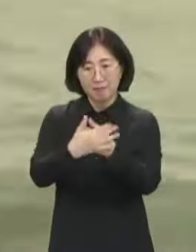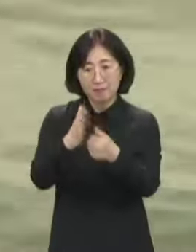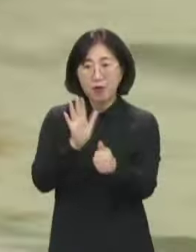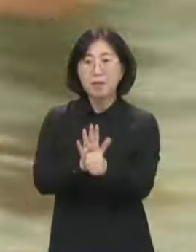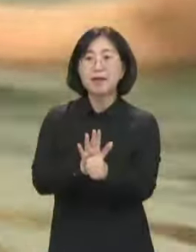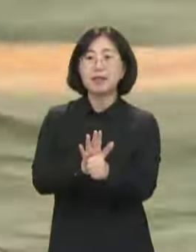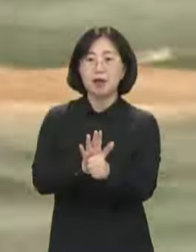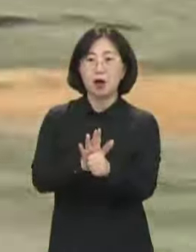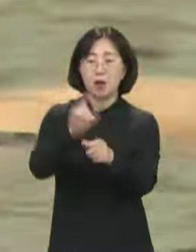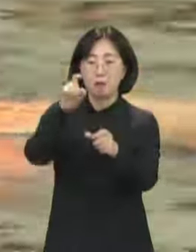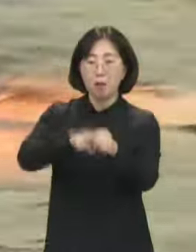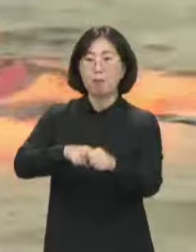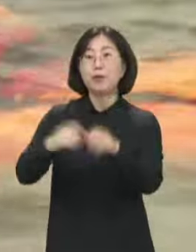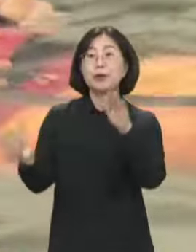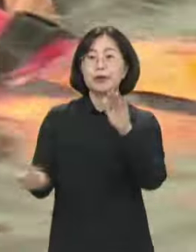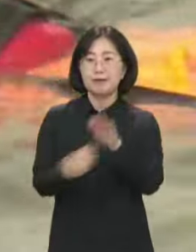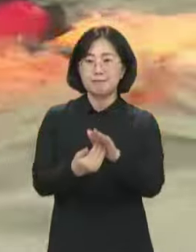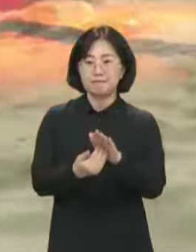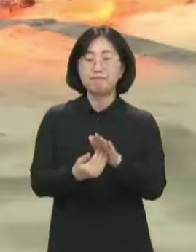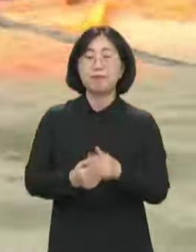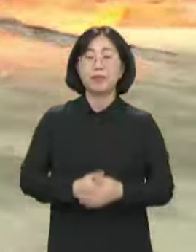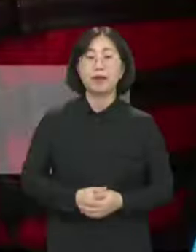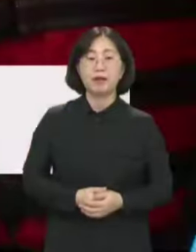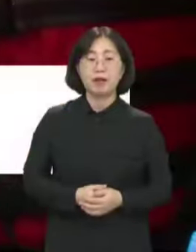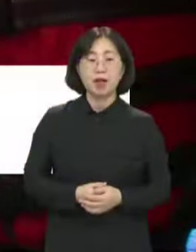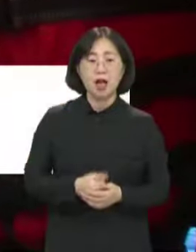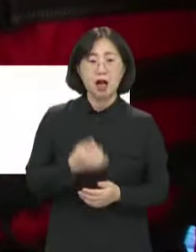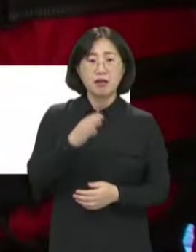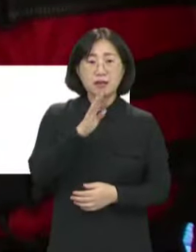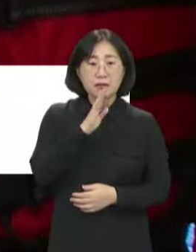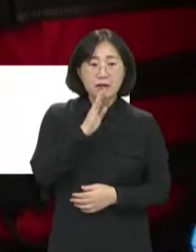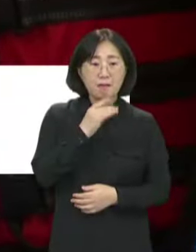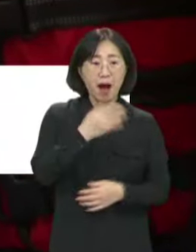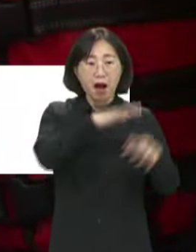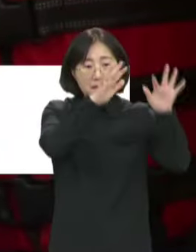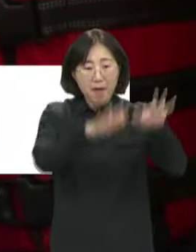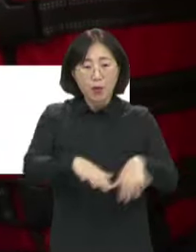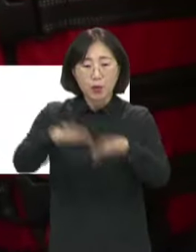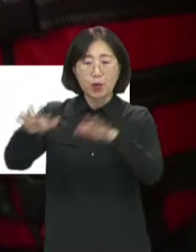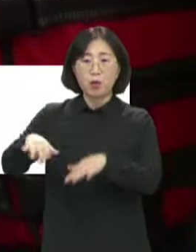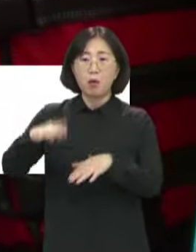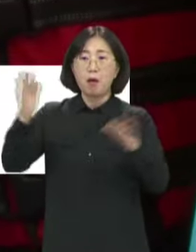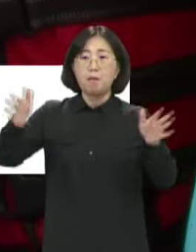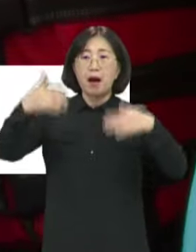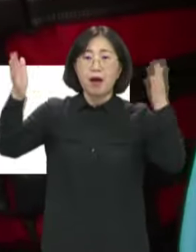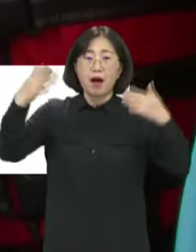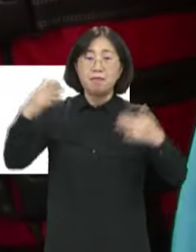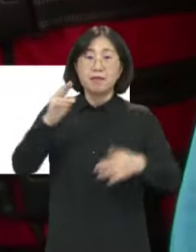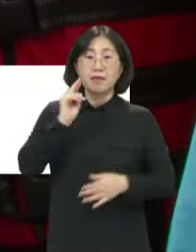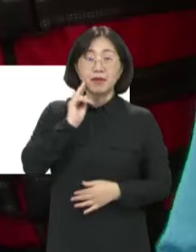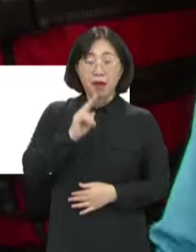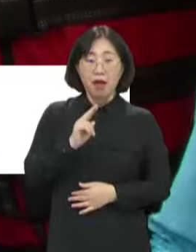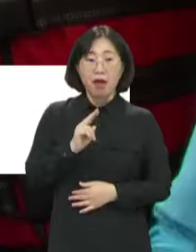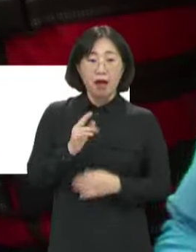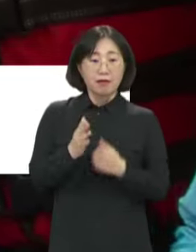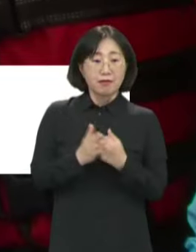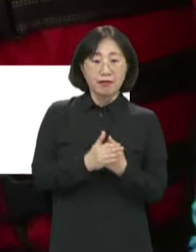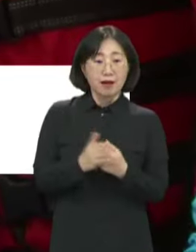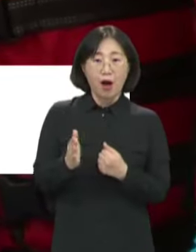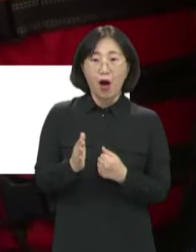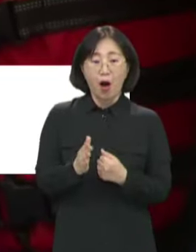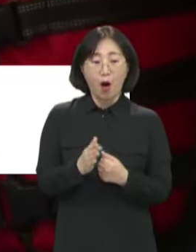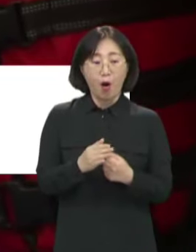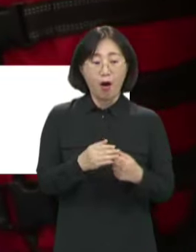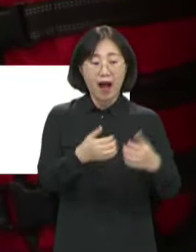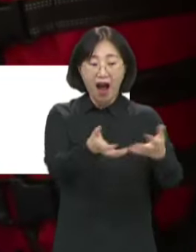해내며 성취감을 느낍니다. 실제로 파도도 치고 바람도 거세게 부니까 나 그